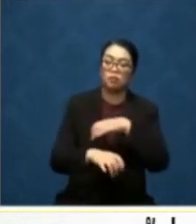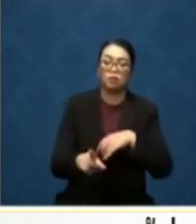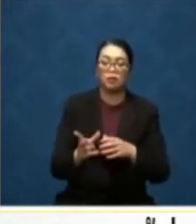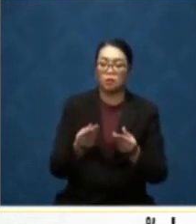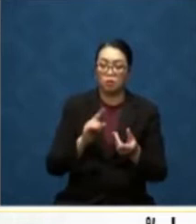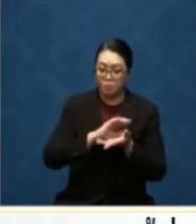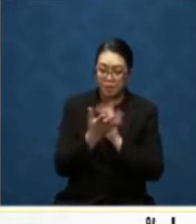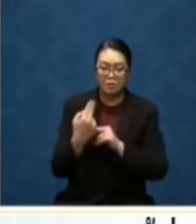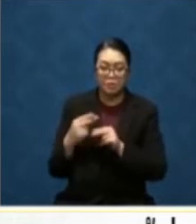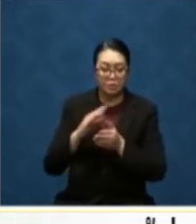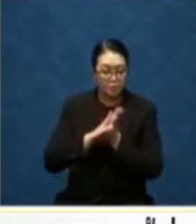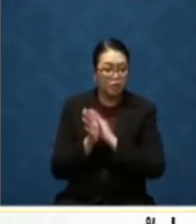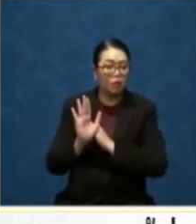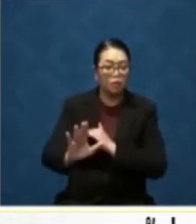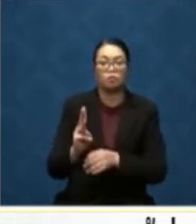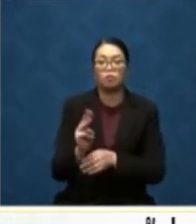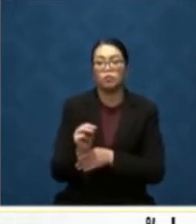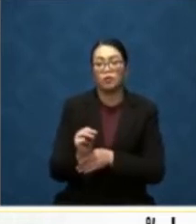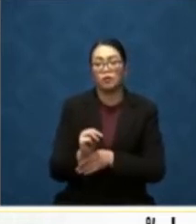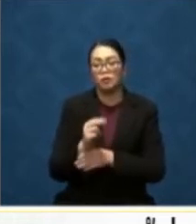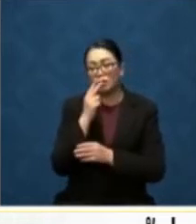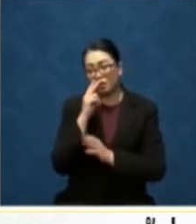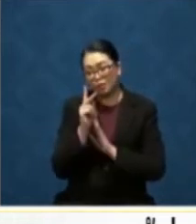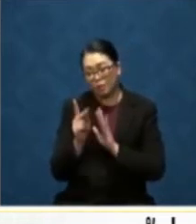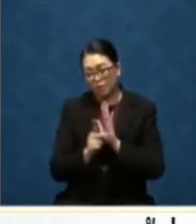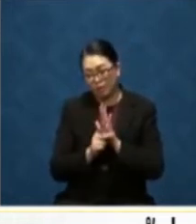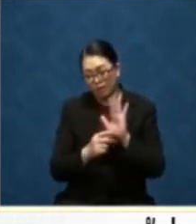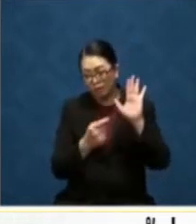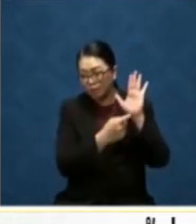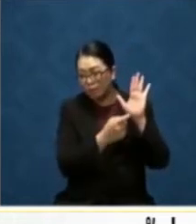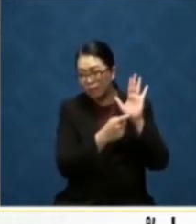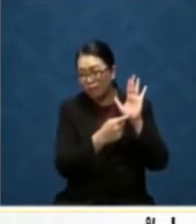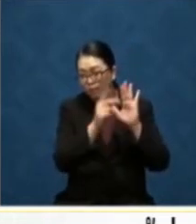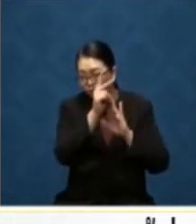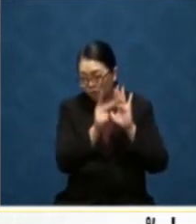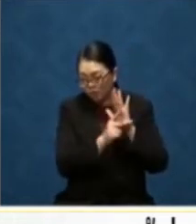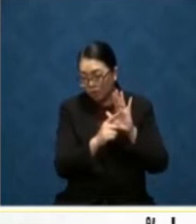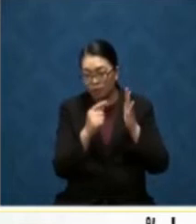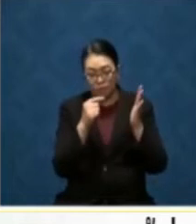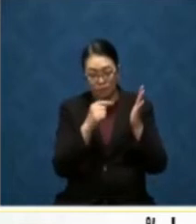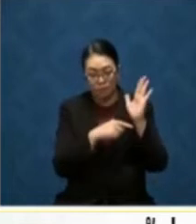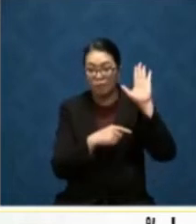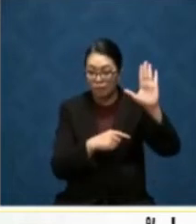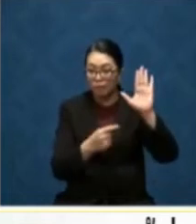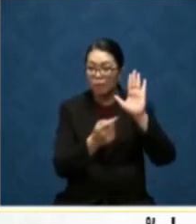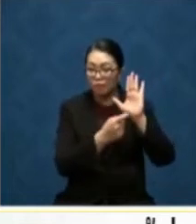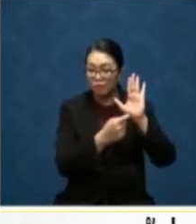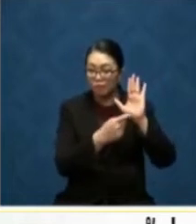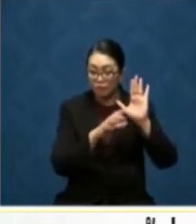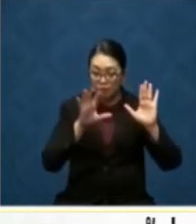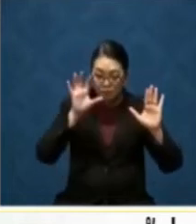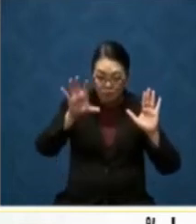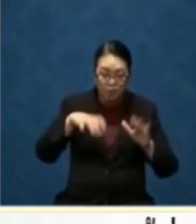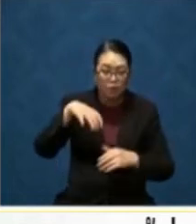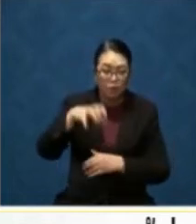องมลนิธิซึ่เป็นองคกรเอกชนเรากำลจะ ตากได ในระดับพราชปัญญาตรนะครักดหมาย ที่ตล